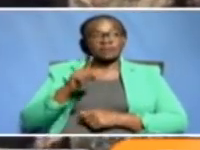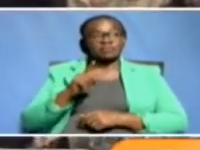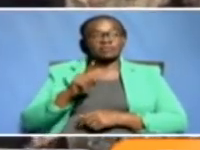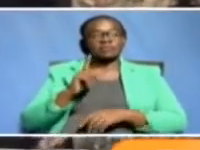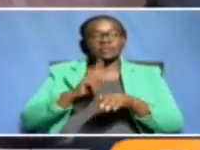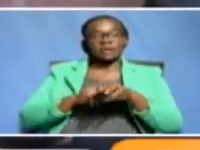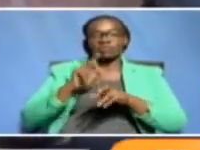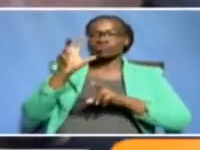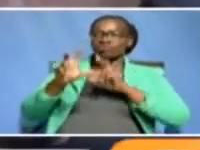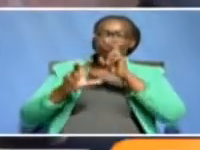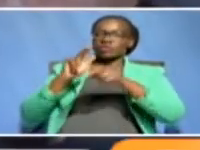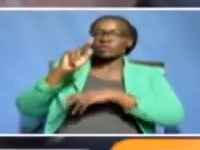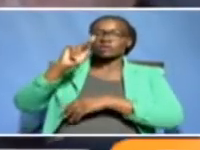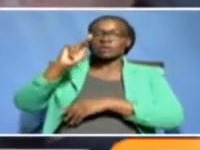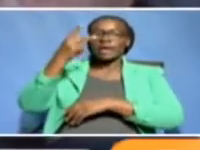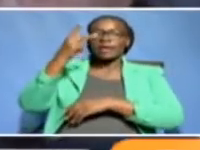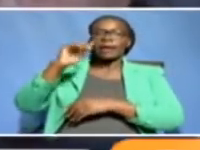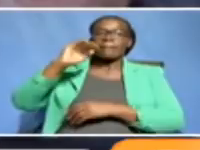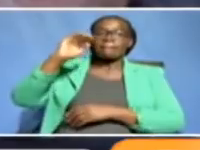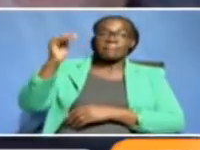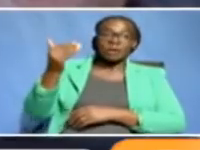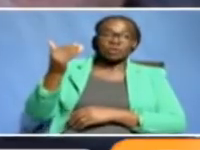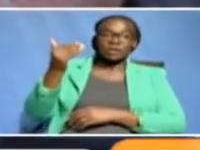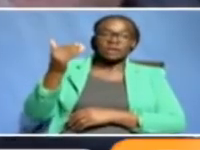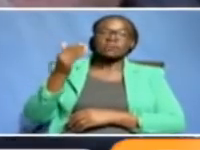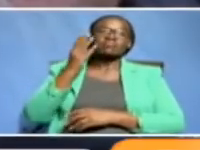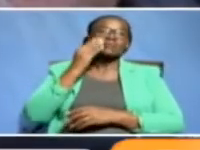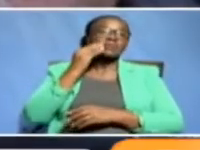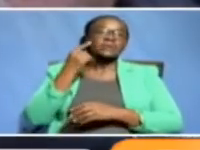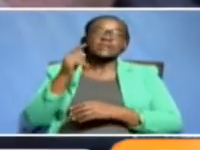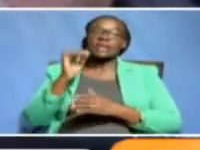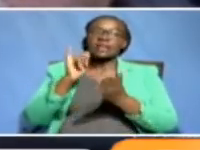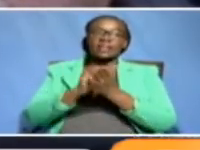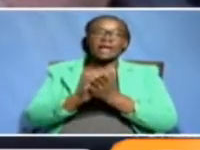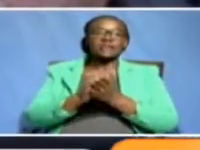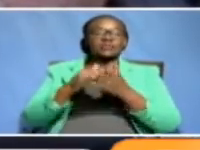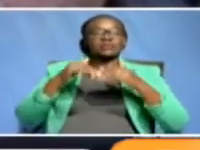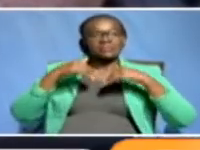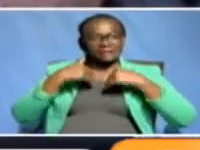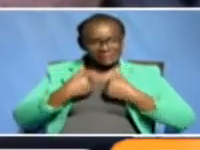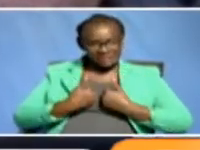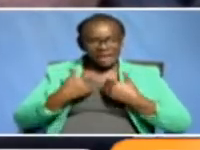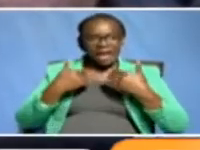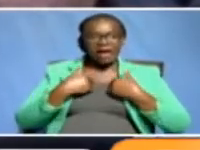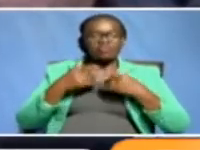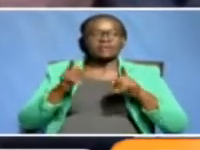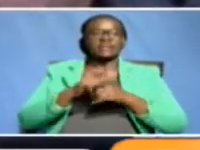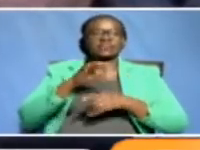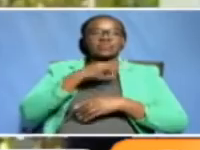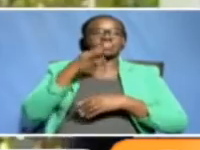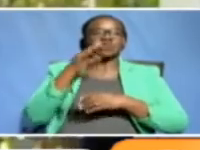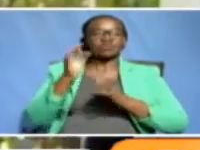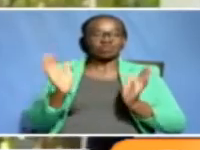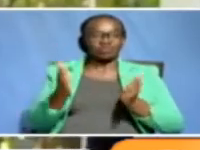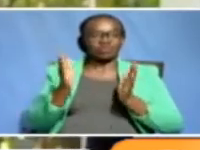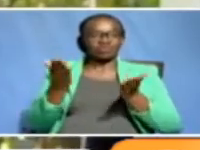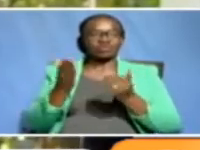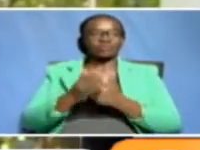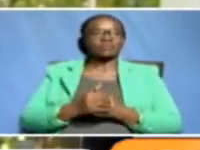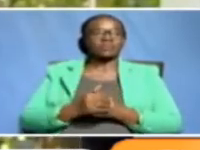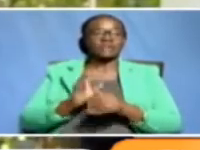highest peak, Mount Kenya. An experience, he says, was physically exhausting yet spiritually uplifting.